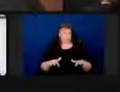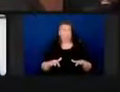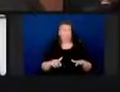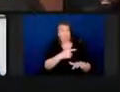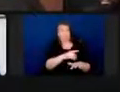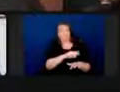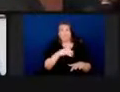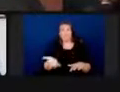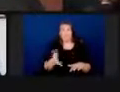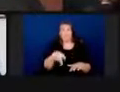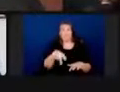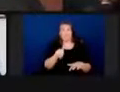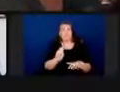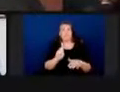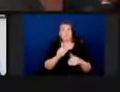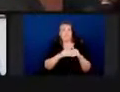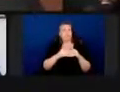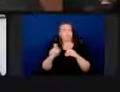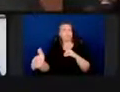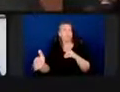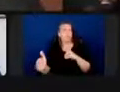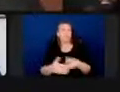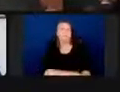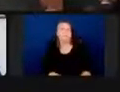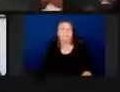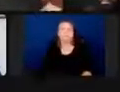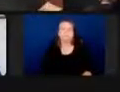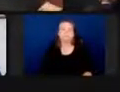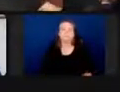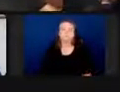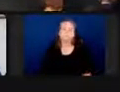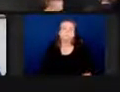kufanikisha shule zetu za sumaku tunapoendelea mbele.